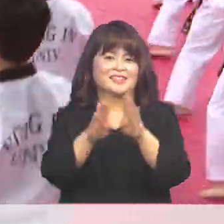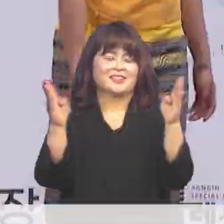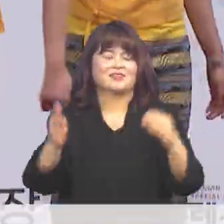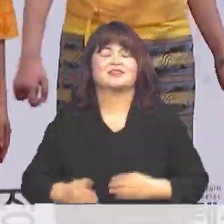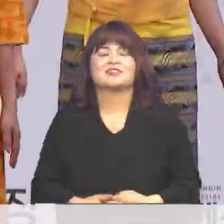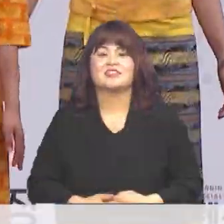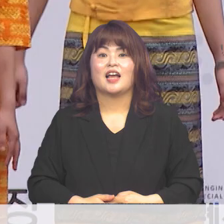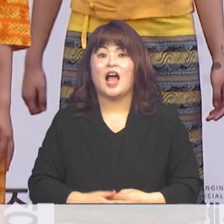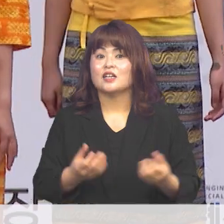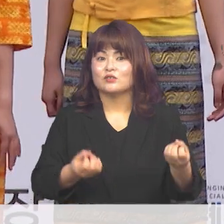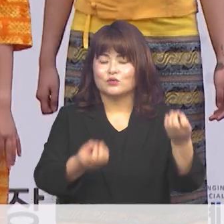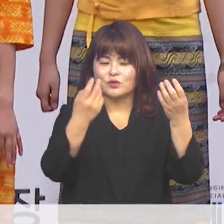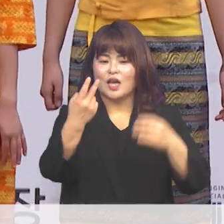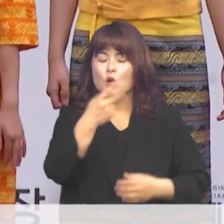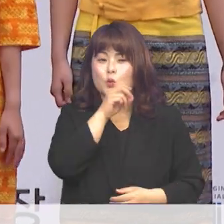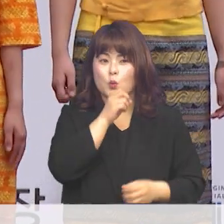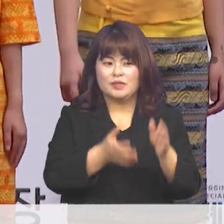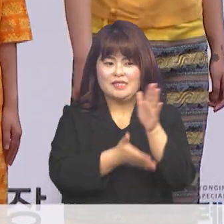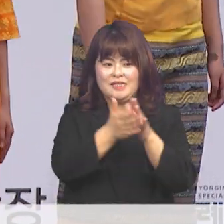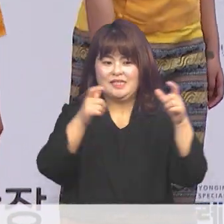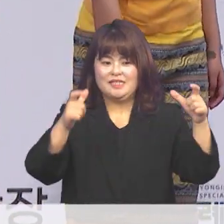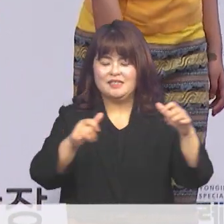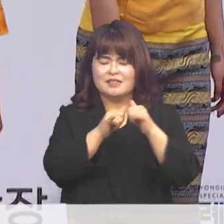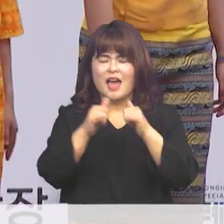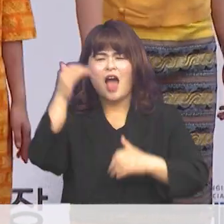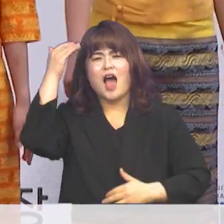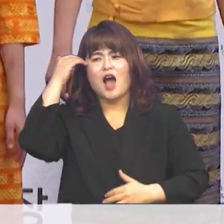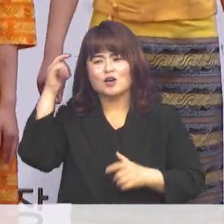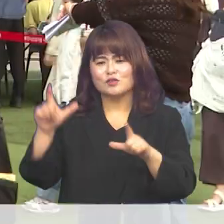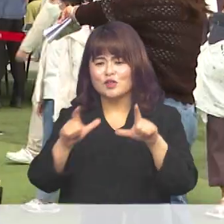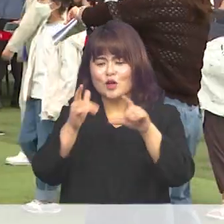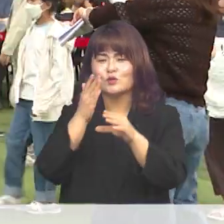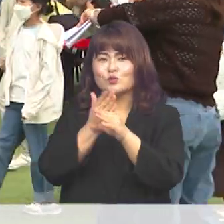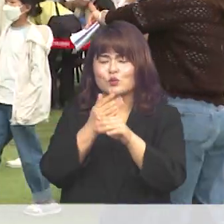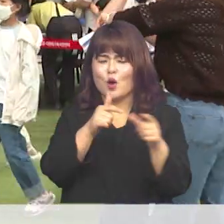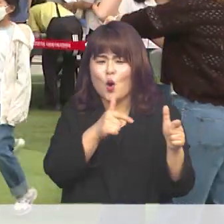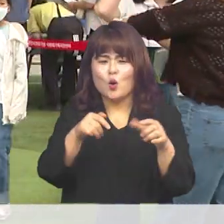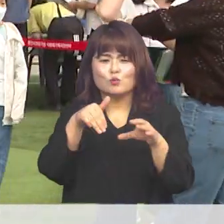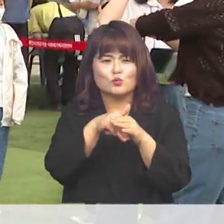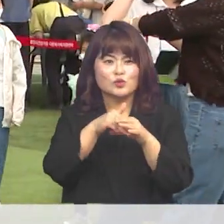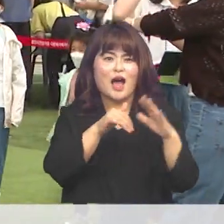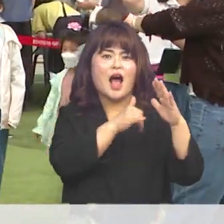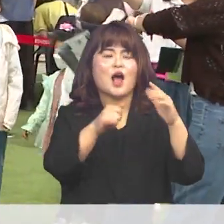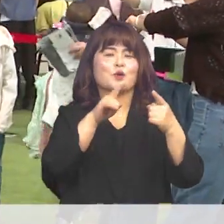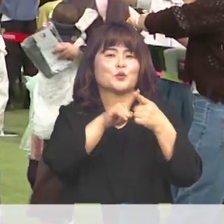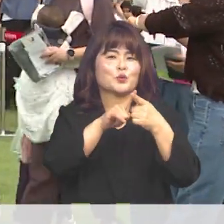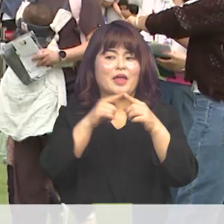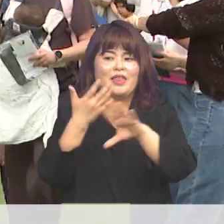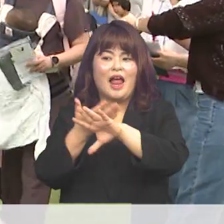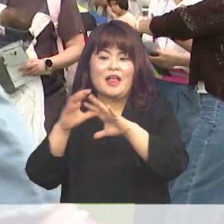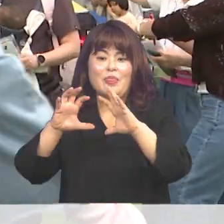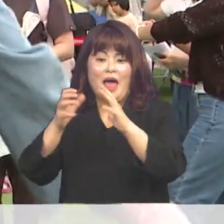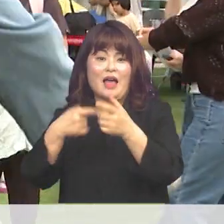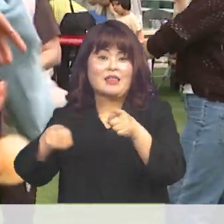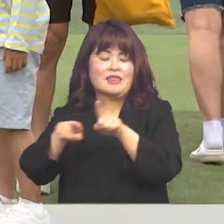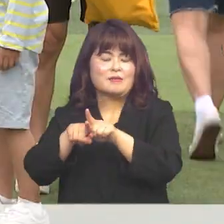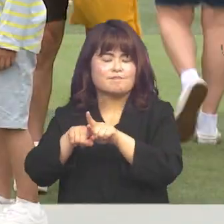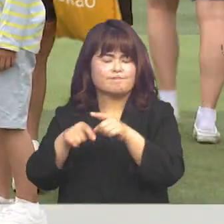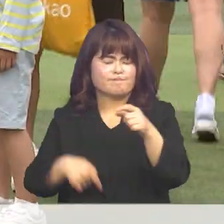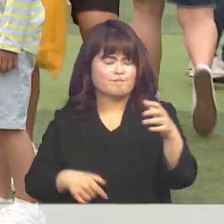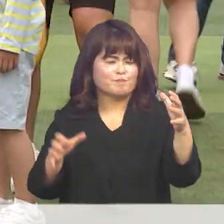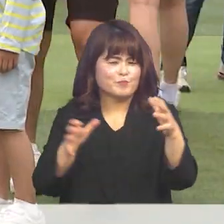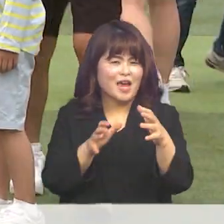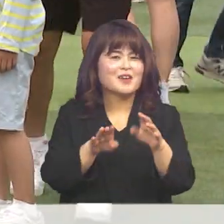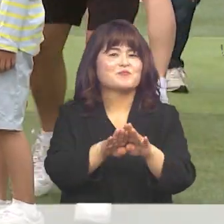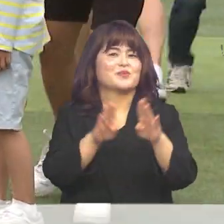개최했습니다. 축제는 용인 시민과 함께 대한민국에 거주하고 있는 다문화 가정의 가족 구성원과 외국인들이 함께 모여 화합할